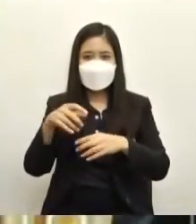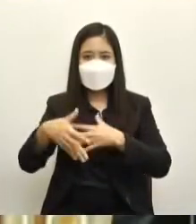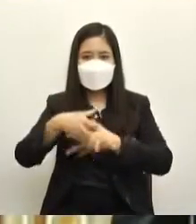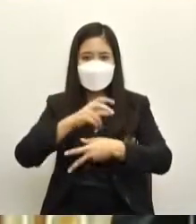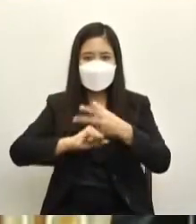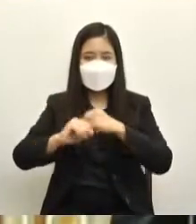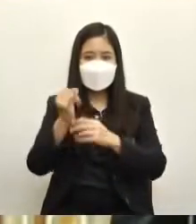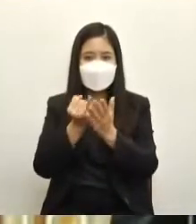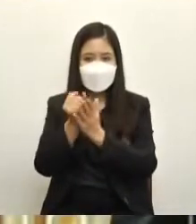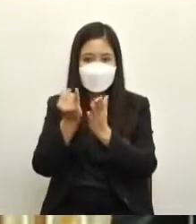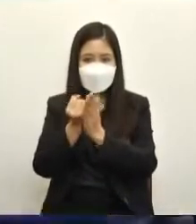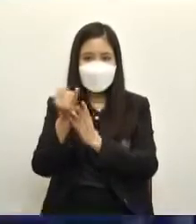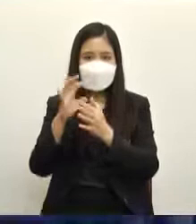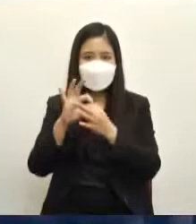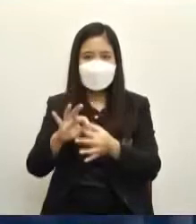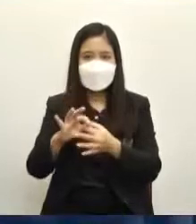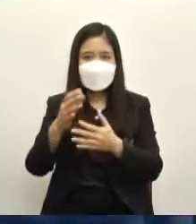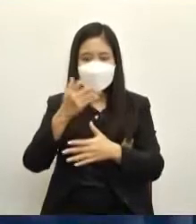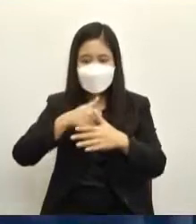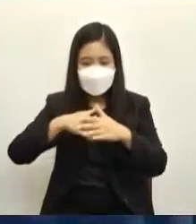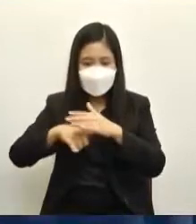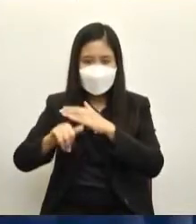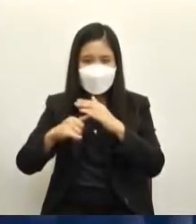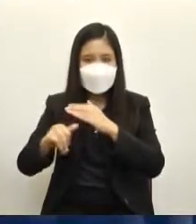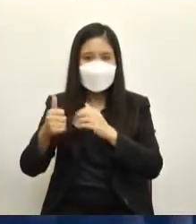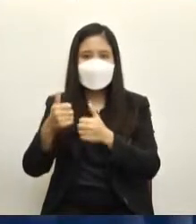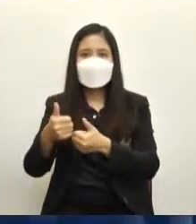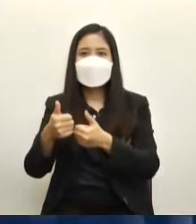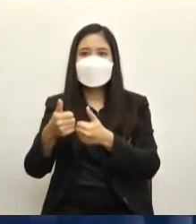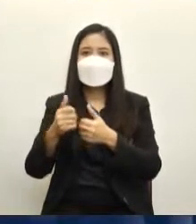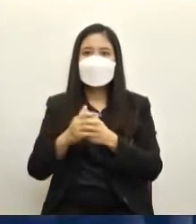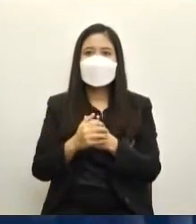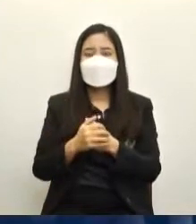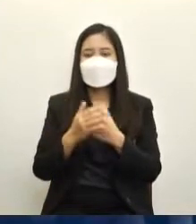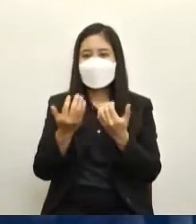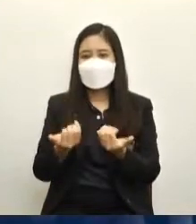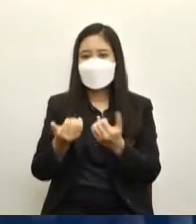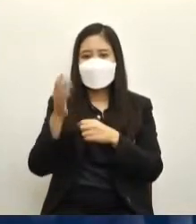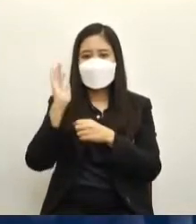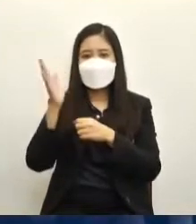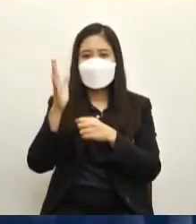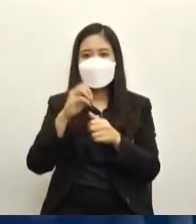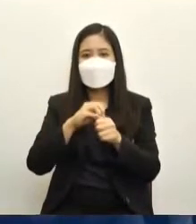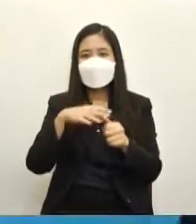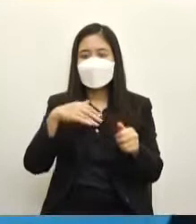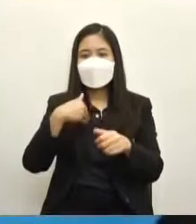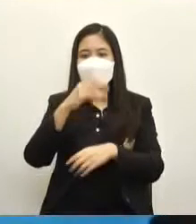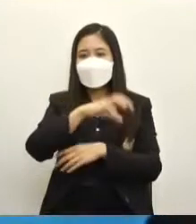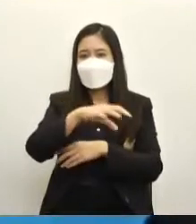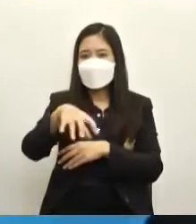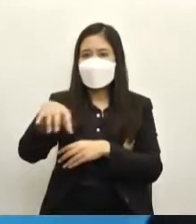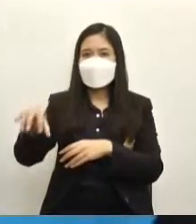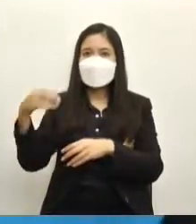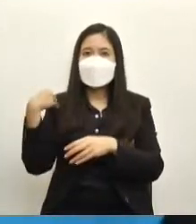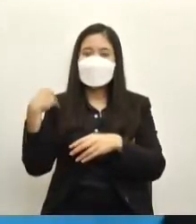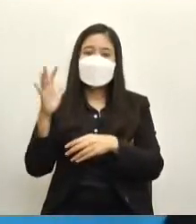กต้องในการเอาตัวรอดจากภัยพิบัติที่เกิดขึ้นกรอบแนวคิดเราได้แบ่งการฝึกออกเป็น5สถานีคือ1การ